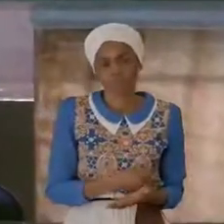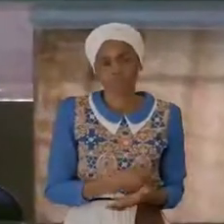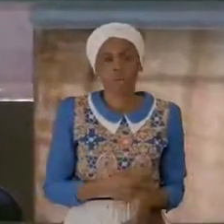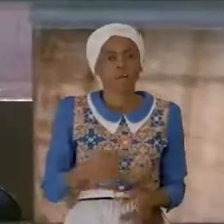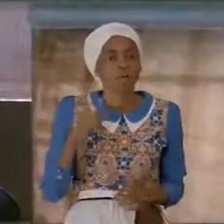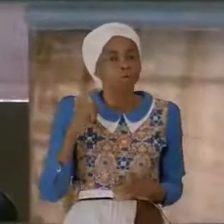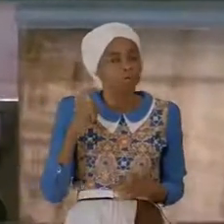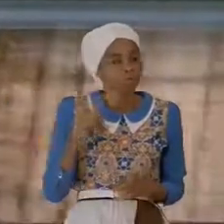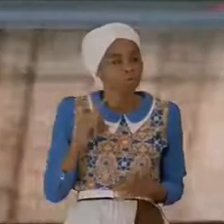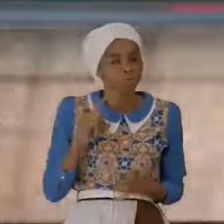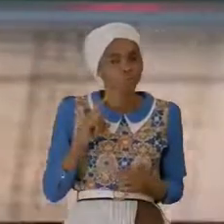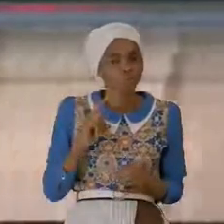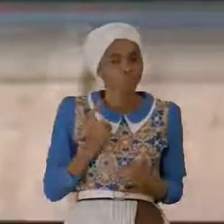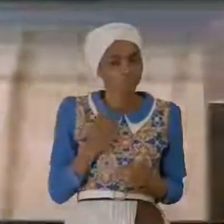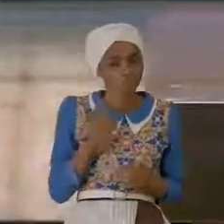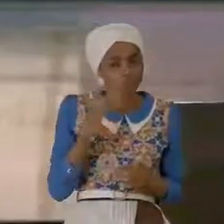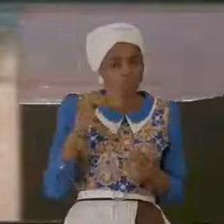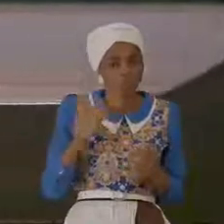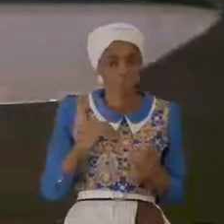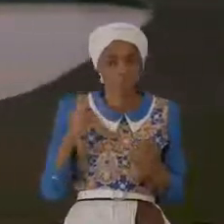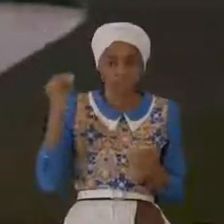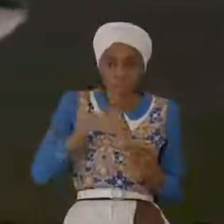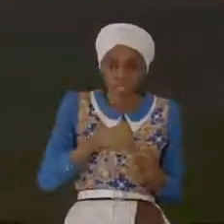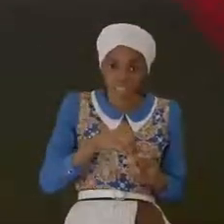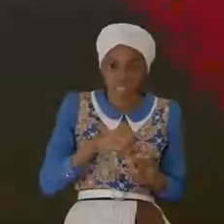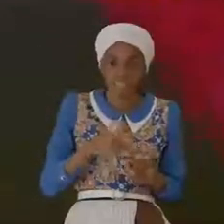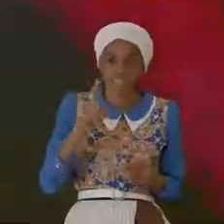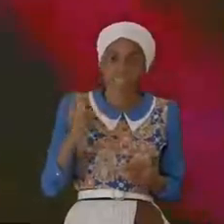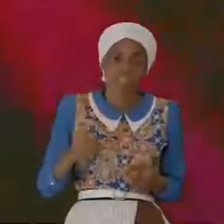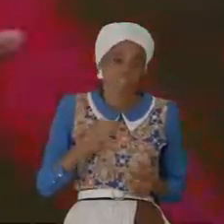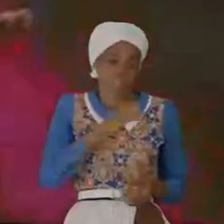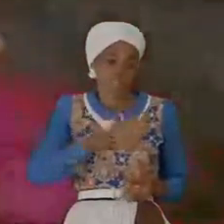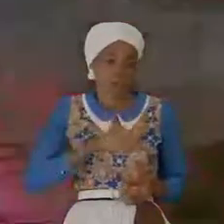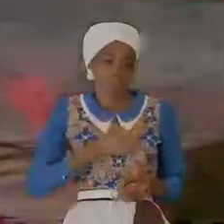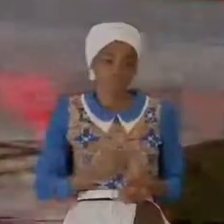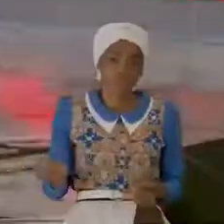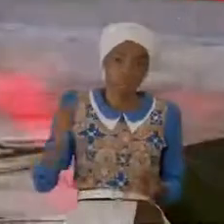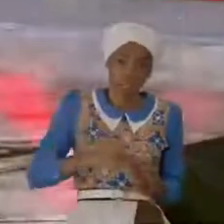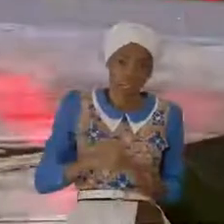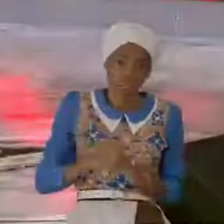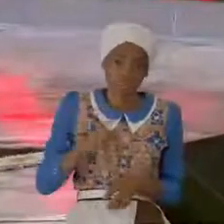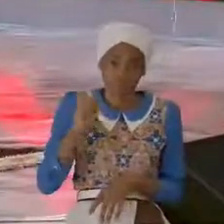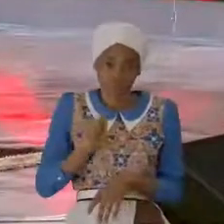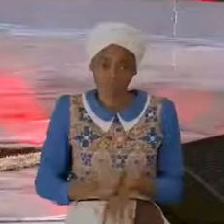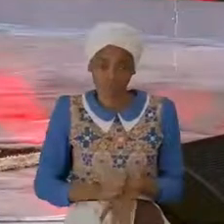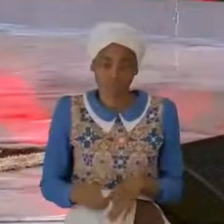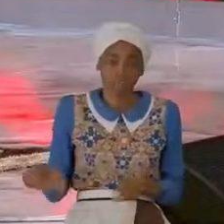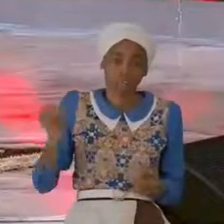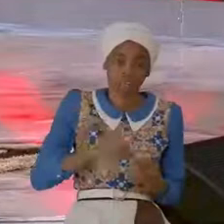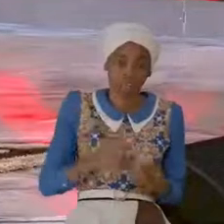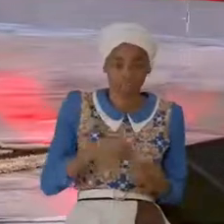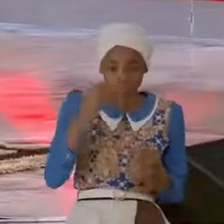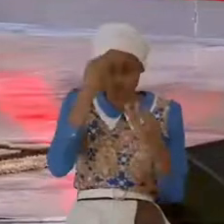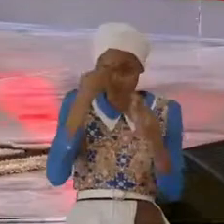évangile. Dès que vous ajoutez la circoncision, la tradition, vous ajoutez l'opinion des